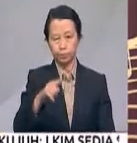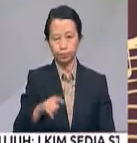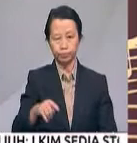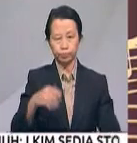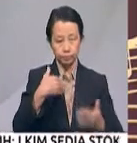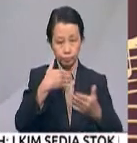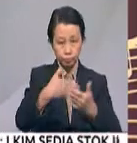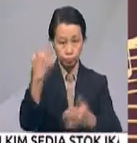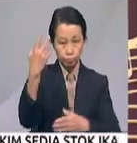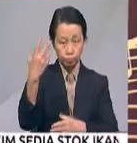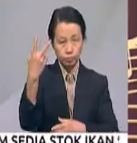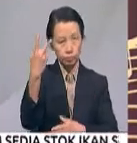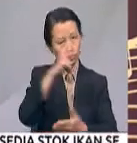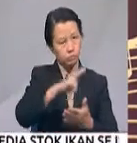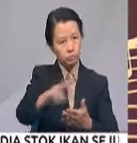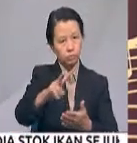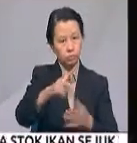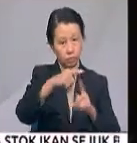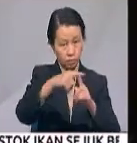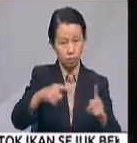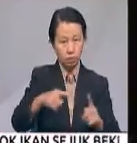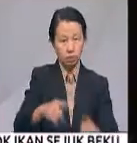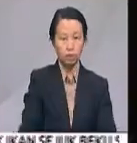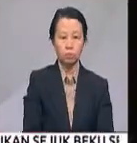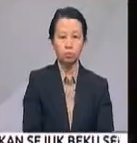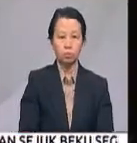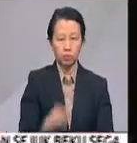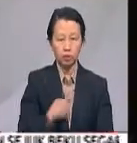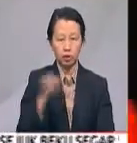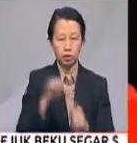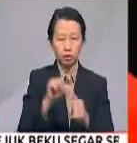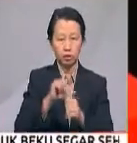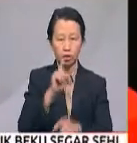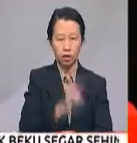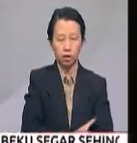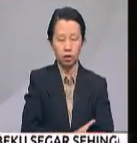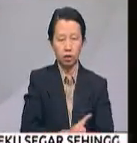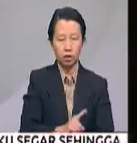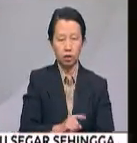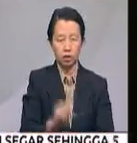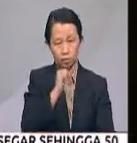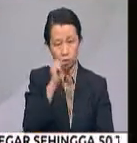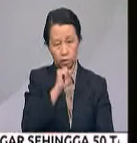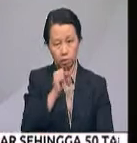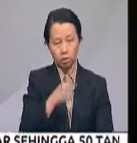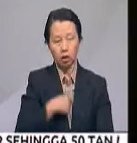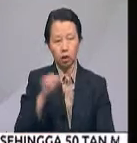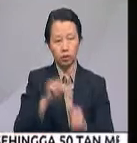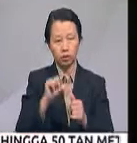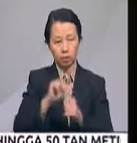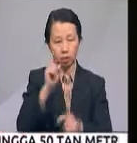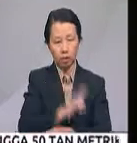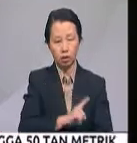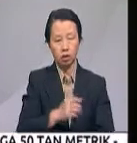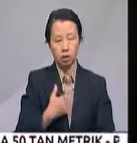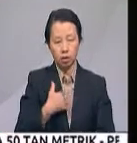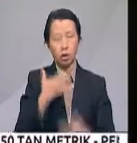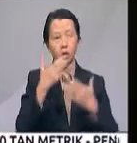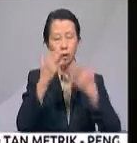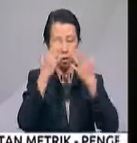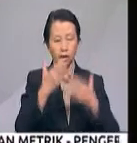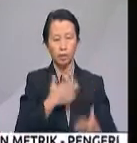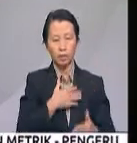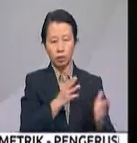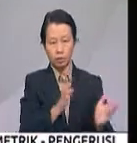menjelang hari lagi dua minggu setengah ni. Saya setiap hari nyanyi. Saya jujur beritahu untuk ni saya setiap hari dengan arrangement. Alhamdulillah saya